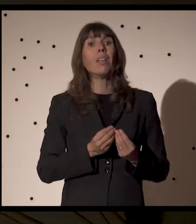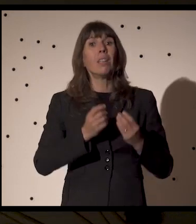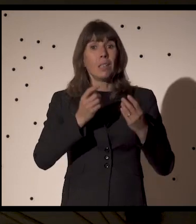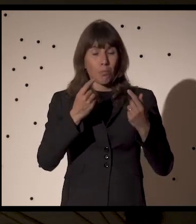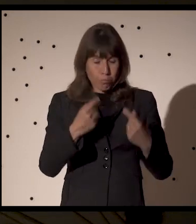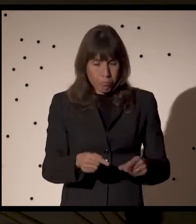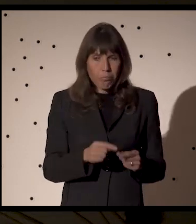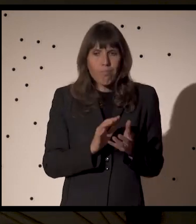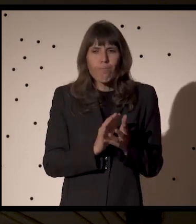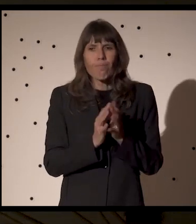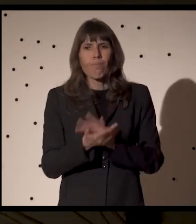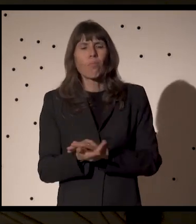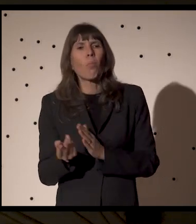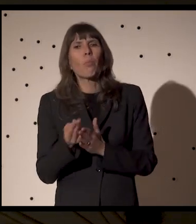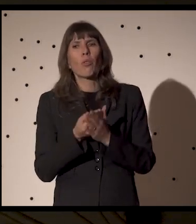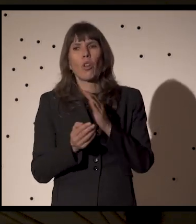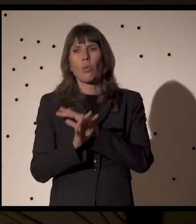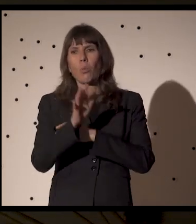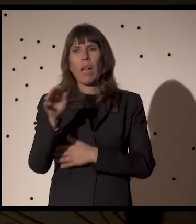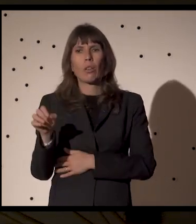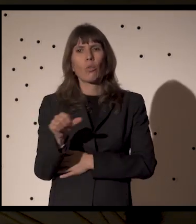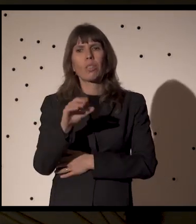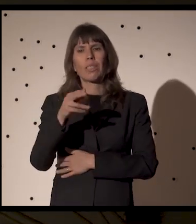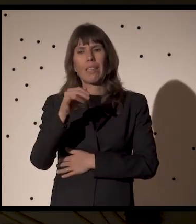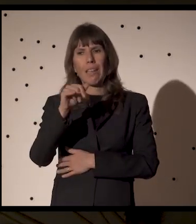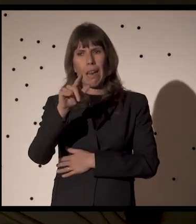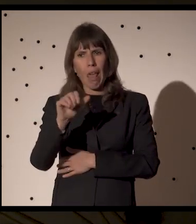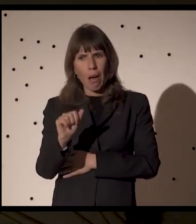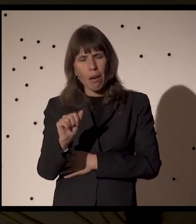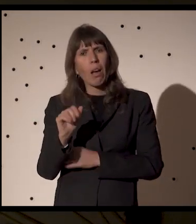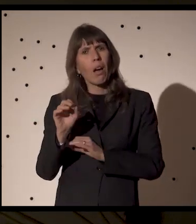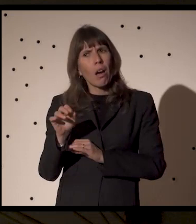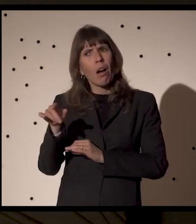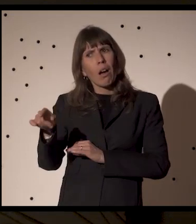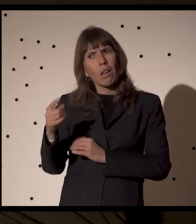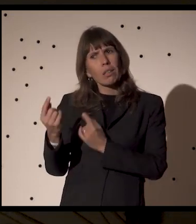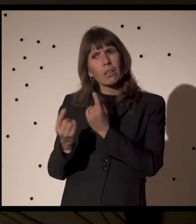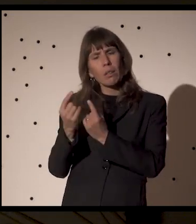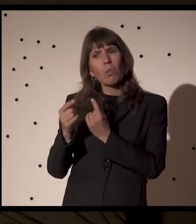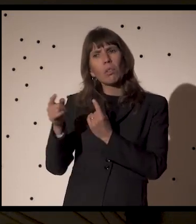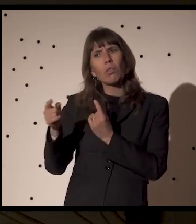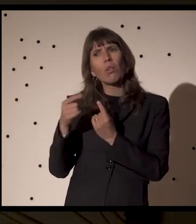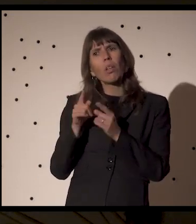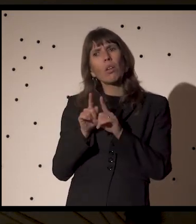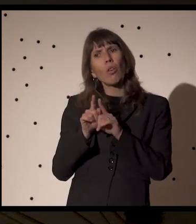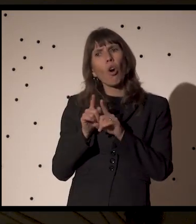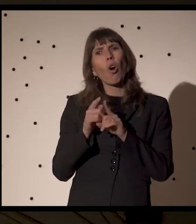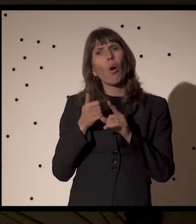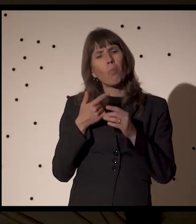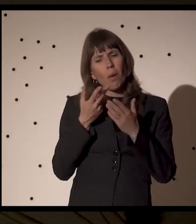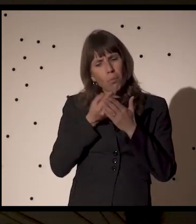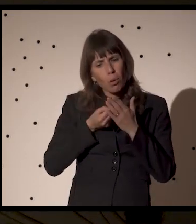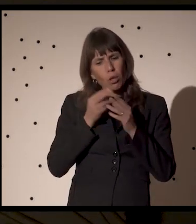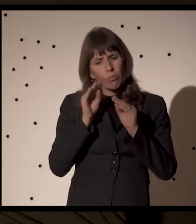riracconto del Vajont in una forma Corale proponendolo a tutti i teatri